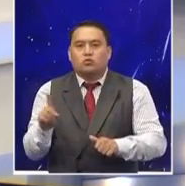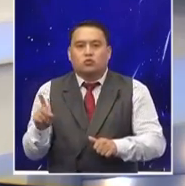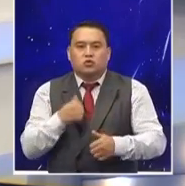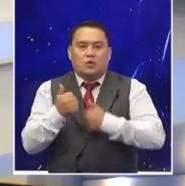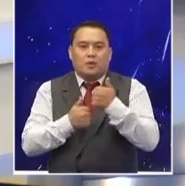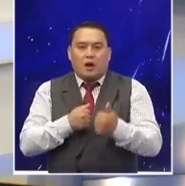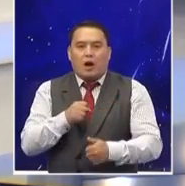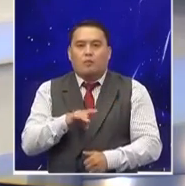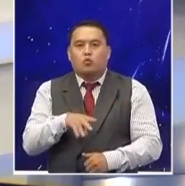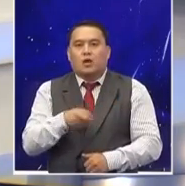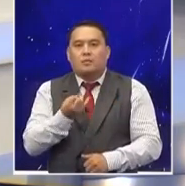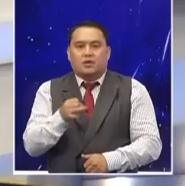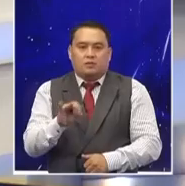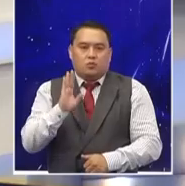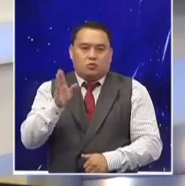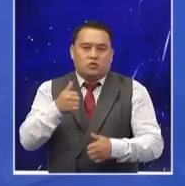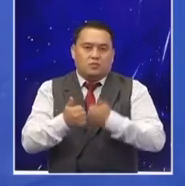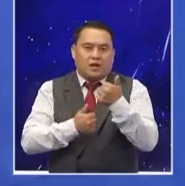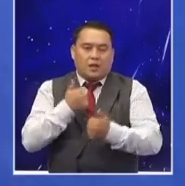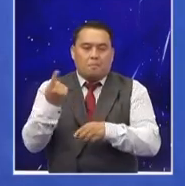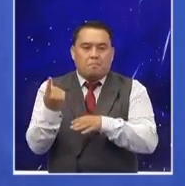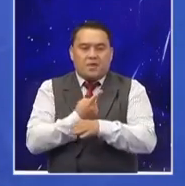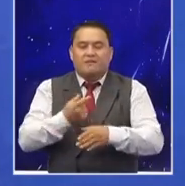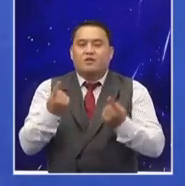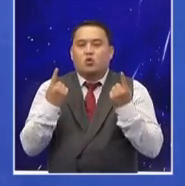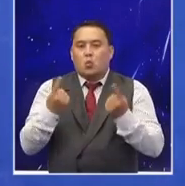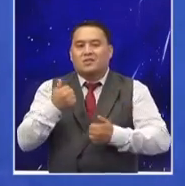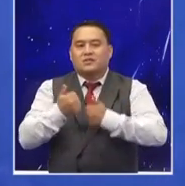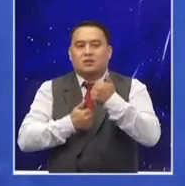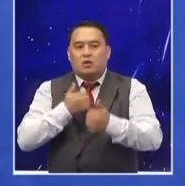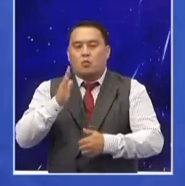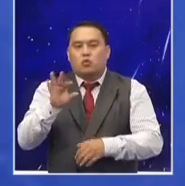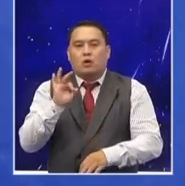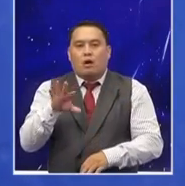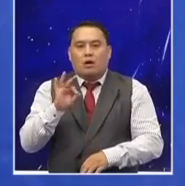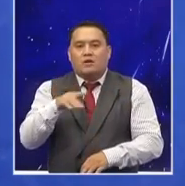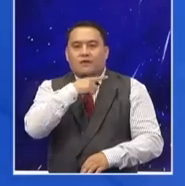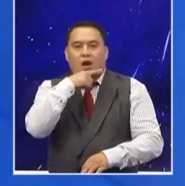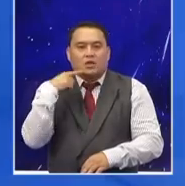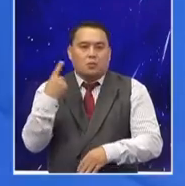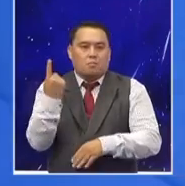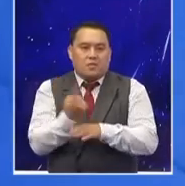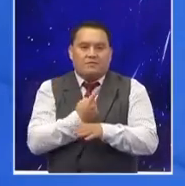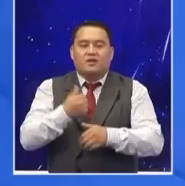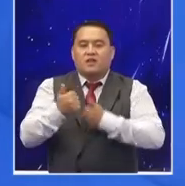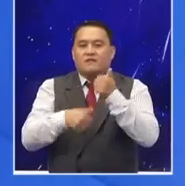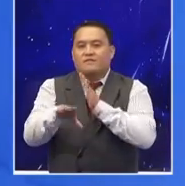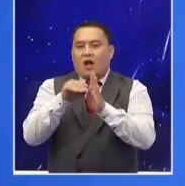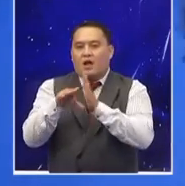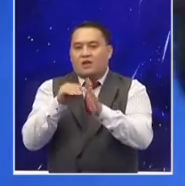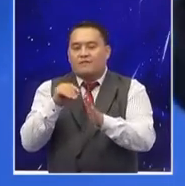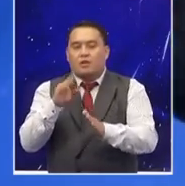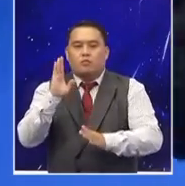чемпионат мира в абу-даби первые крупные соревнования джиттер of ожидают в октябре в россии это первенство поможет выявить сильнейших на